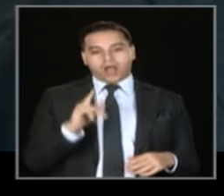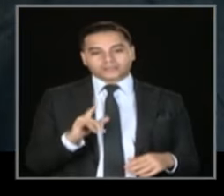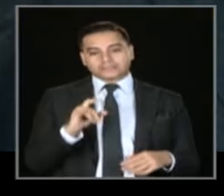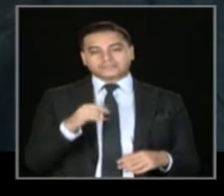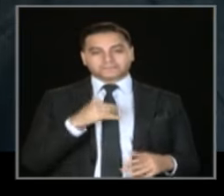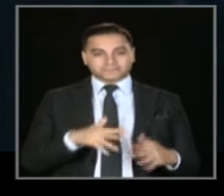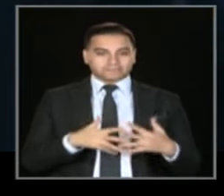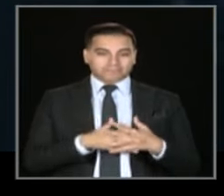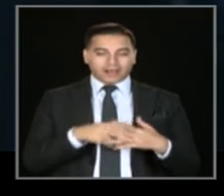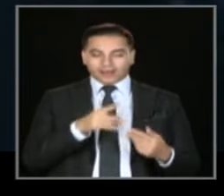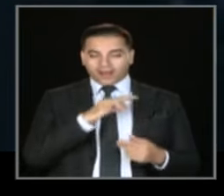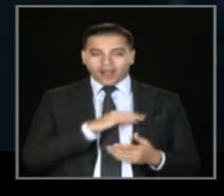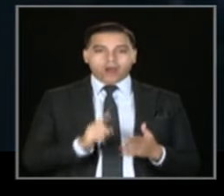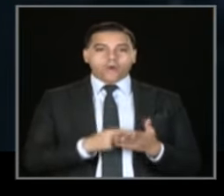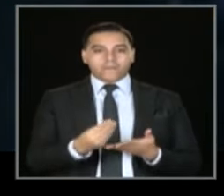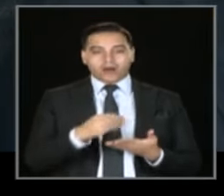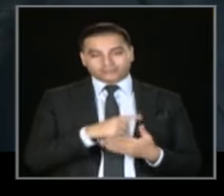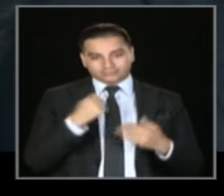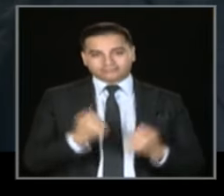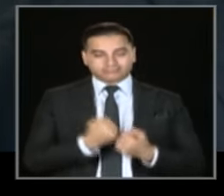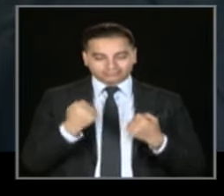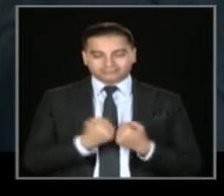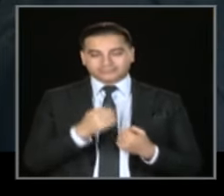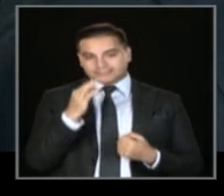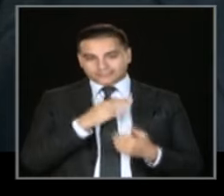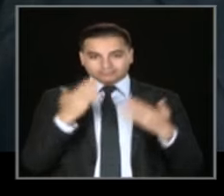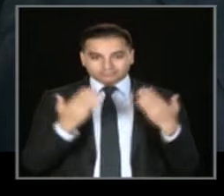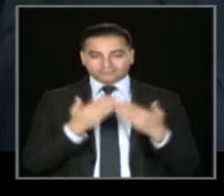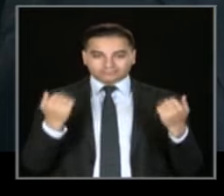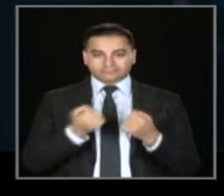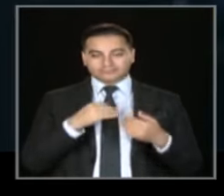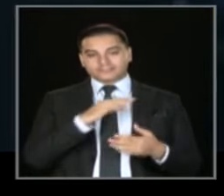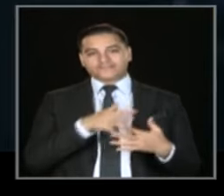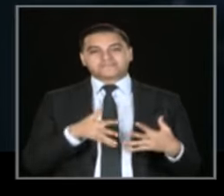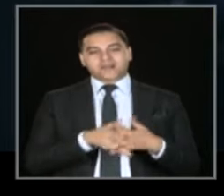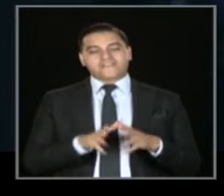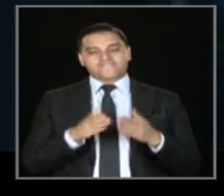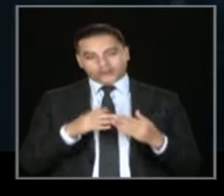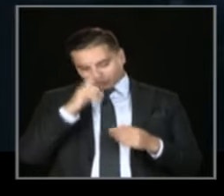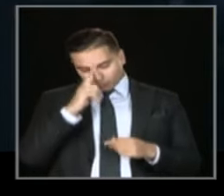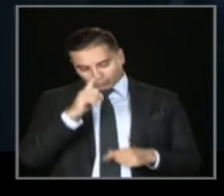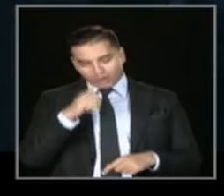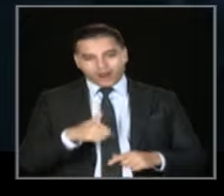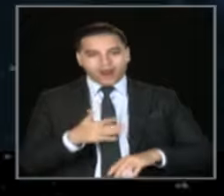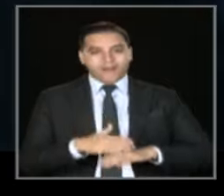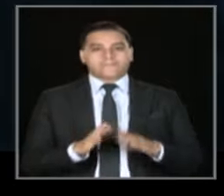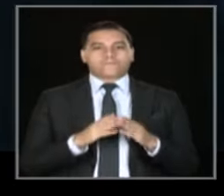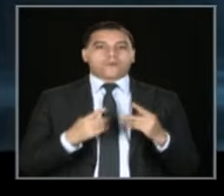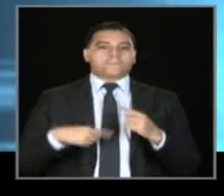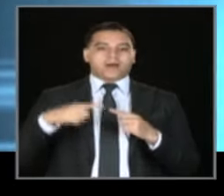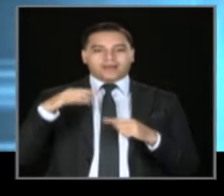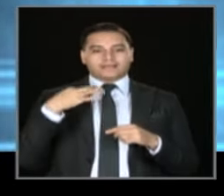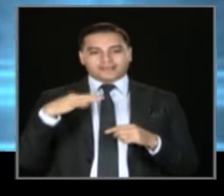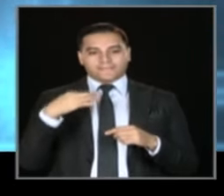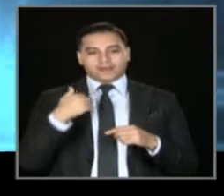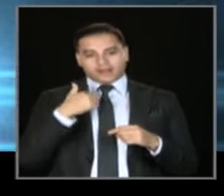انه مستواه كويس جدا، اجتهد معانا الفتره اللي فاتت، وان شاء الله يكون اضافه قويه جدا للفريق ويكون سبب رئيسي في وصولنا للمربع الذهبي. ندى